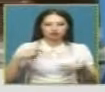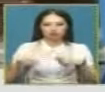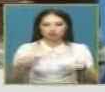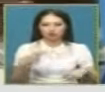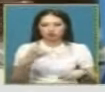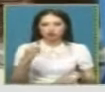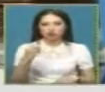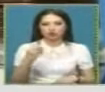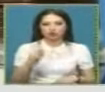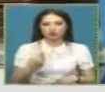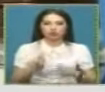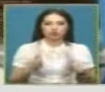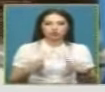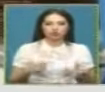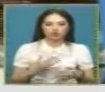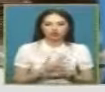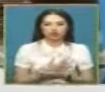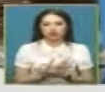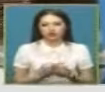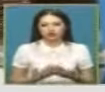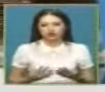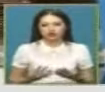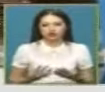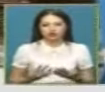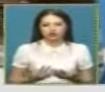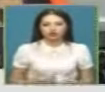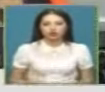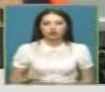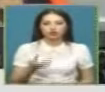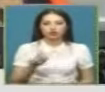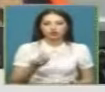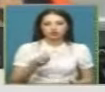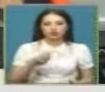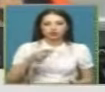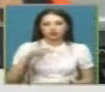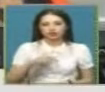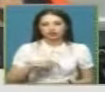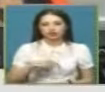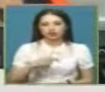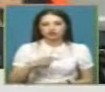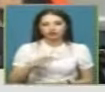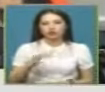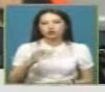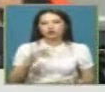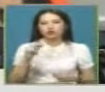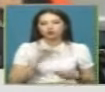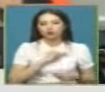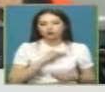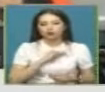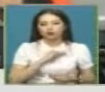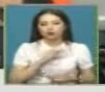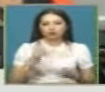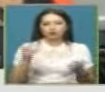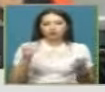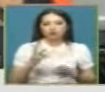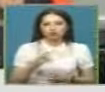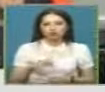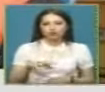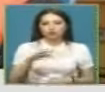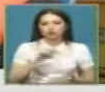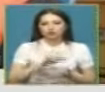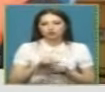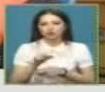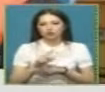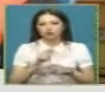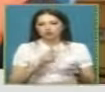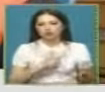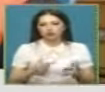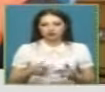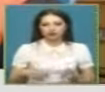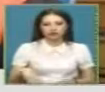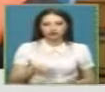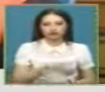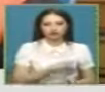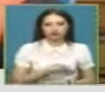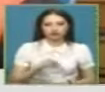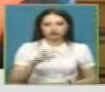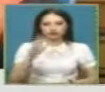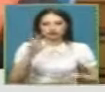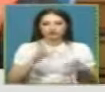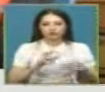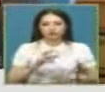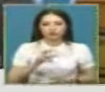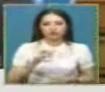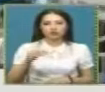өзгесі ішкі нарықтағы сұранысты қамтамасыз етуде. Сондай-ақ өндіріске қажет мамандарды да өздері оқытып дайындайды. Зауыт жұмысшыларының